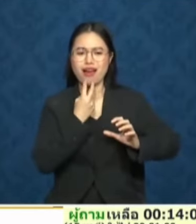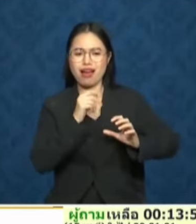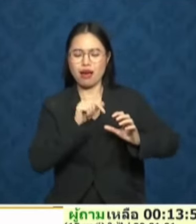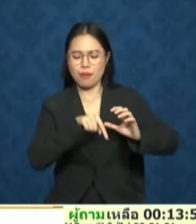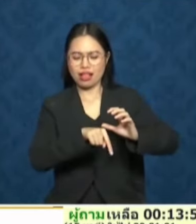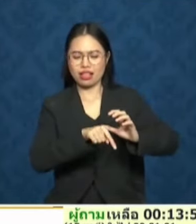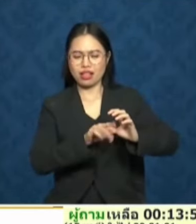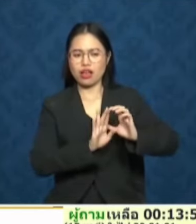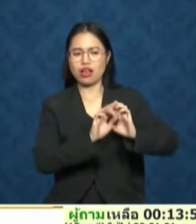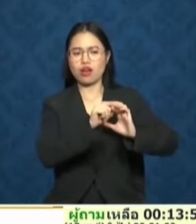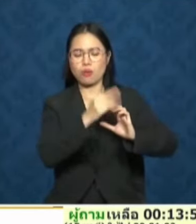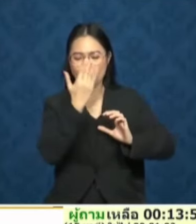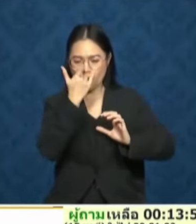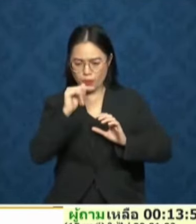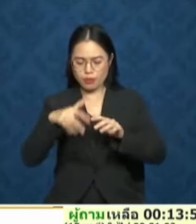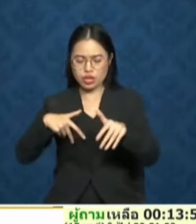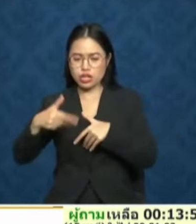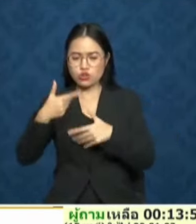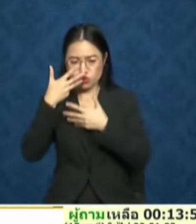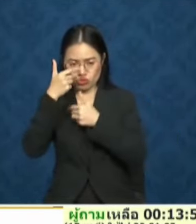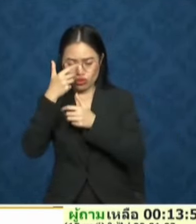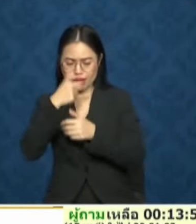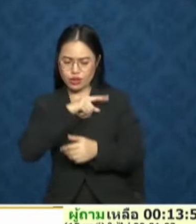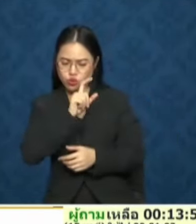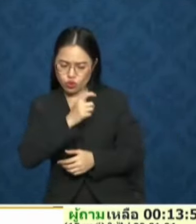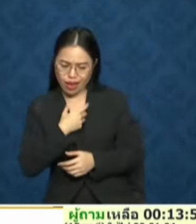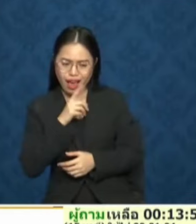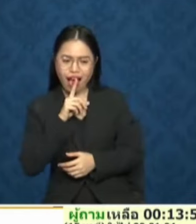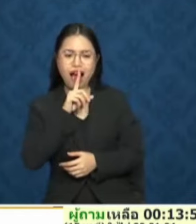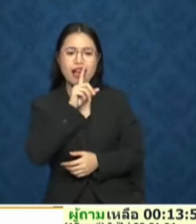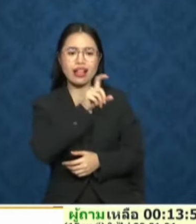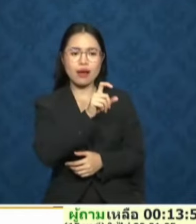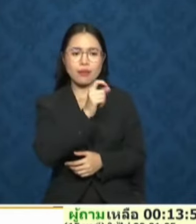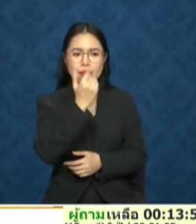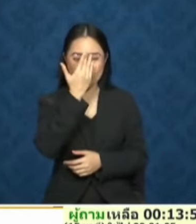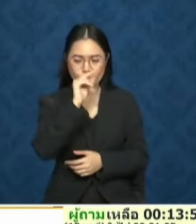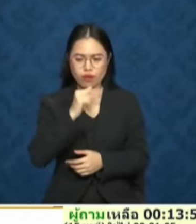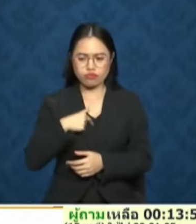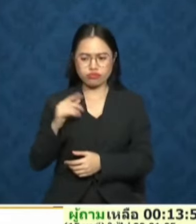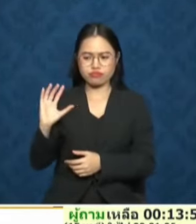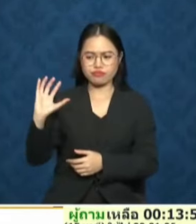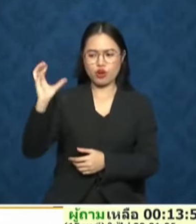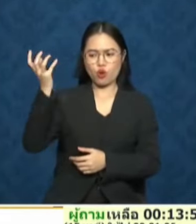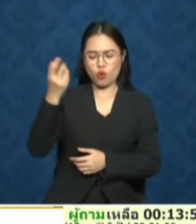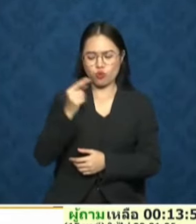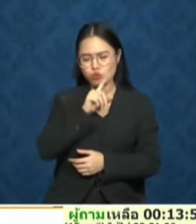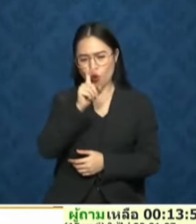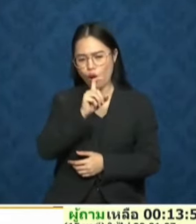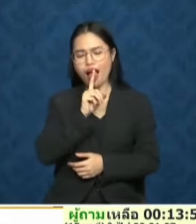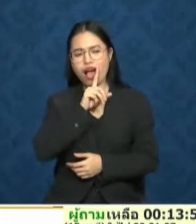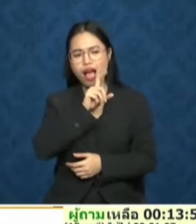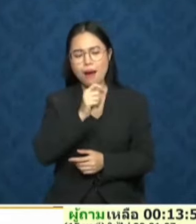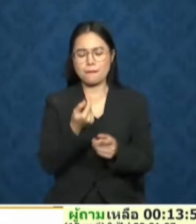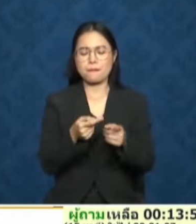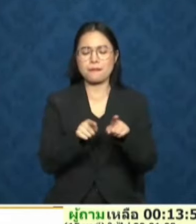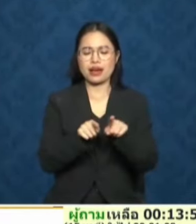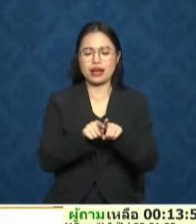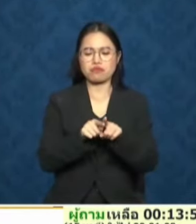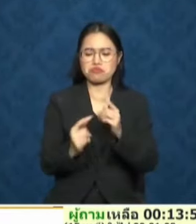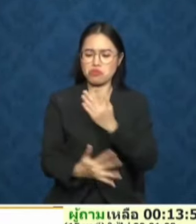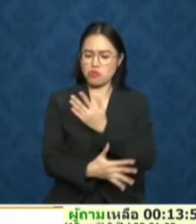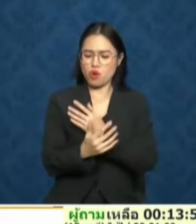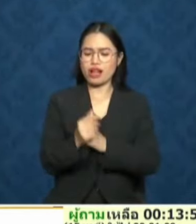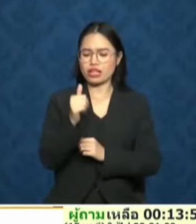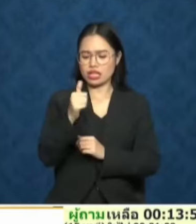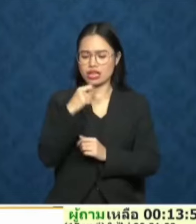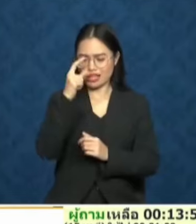เรื่องนี้ครัอยู่ในความสนใจของพนประชาชนทั้งประเทศเป็นที่สนใจในระดับโลกและก็ถอเป็โอกาสใหม่ที่สำคญขประเทศไ